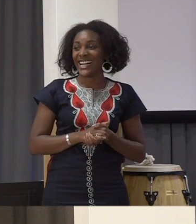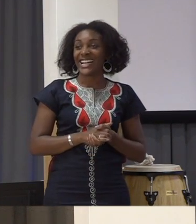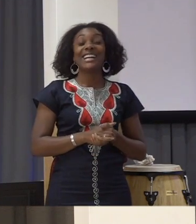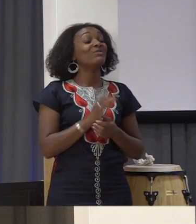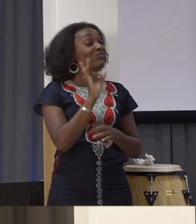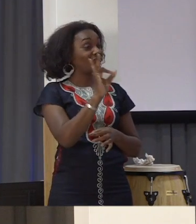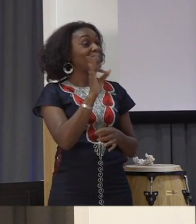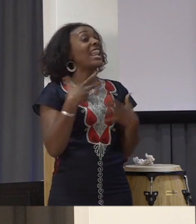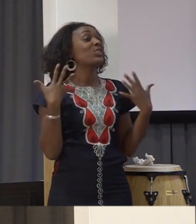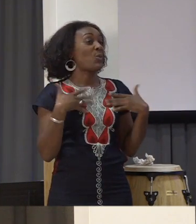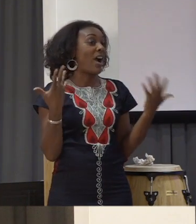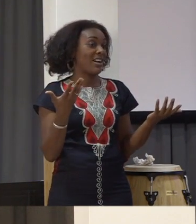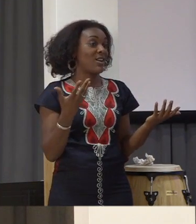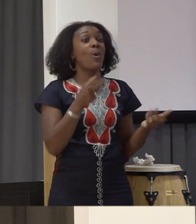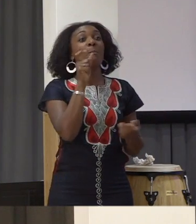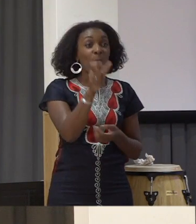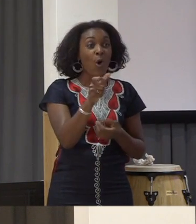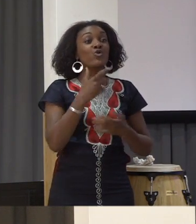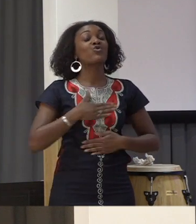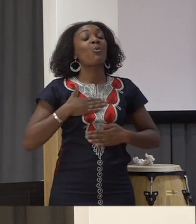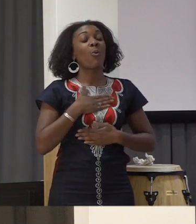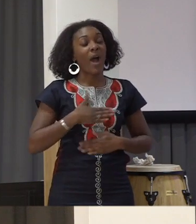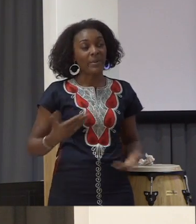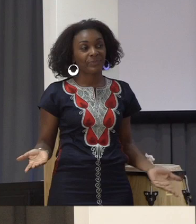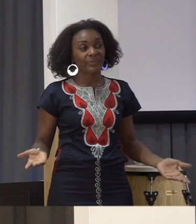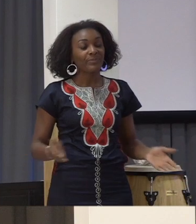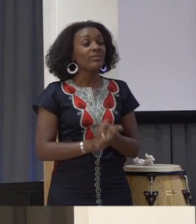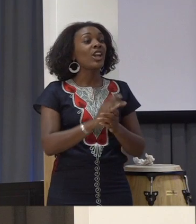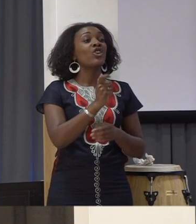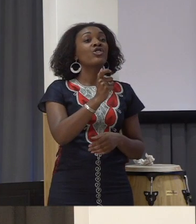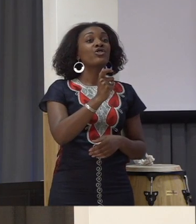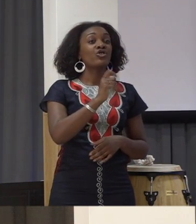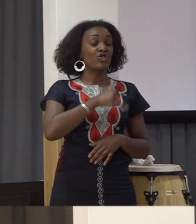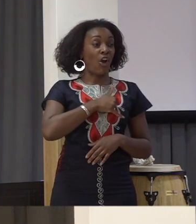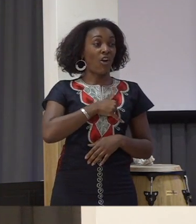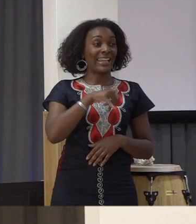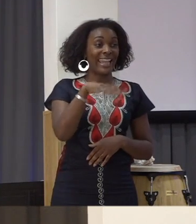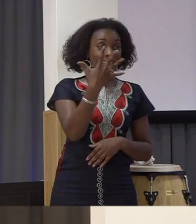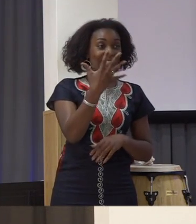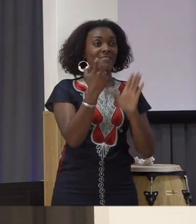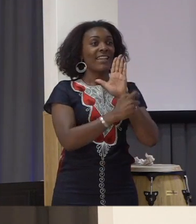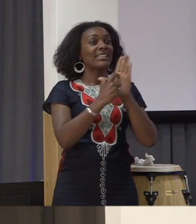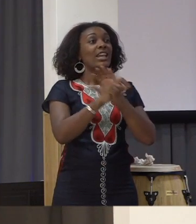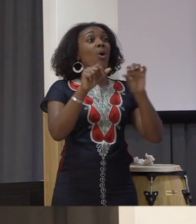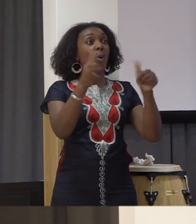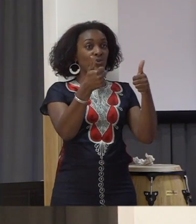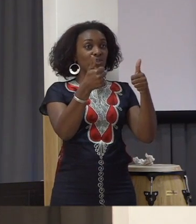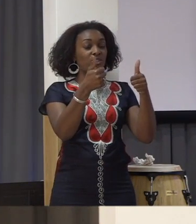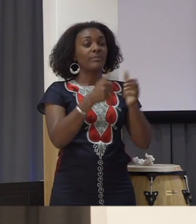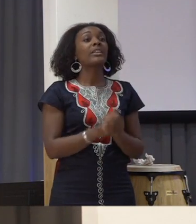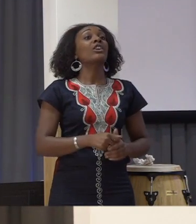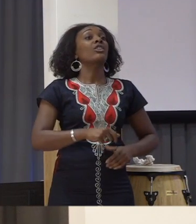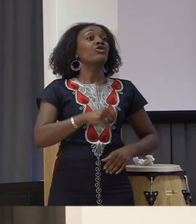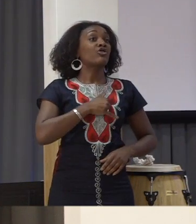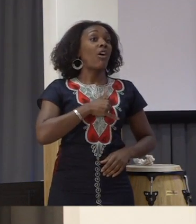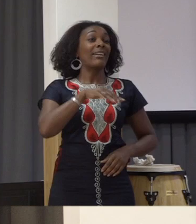C'est effectivement la joie. Jean chapitre 15, verset 11 déclare ceci. Jean chapitre 15, verset 11